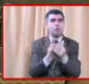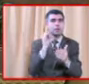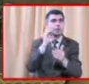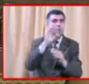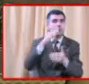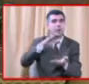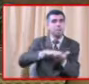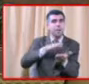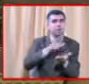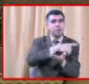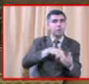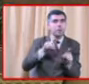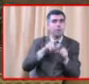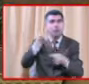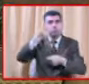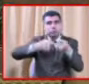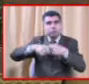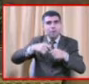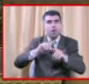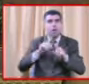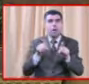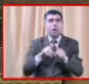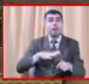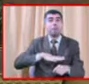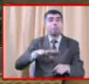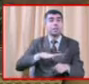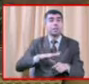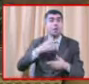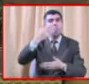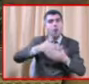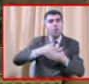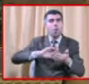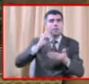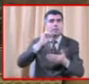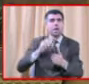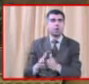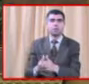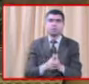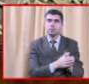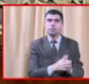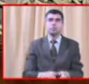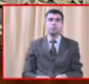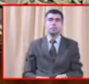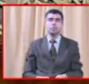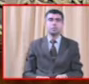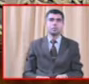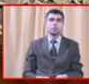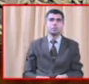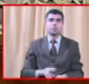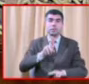تعتزمون اتخاذها لتصحيح أوضاع التعمير بالمدن وتعميم وثائق التعمير، وشكرا. كلمة السيد